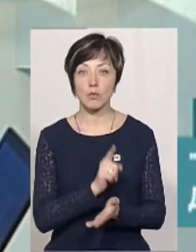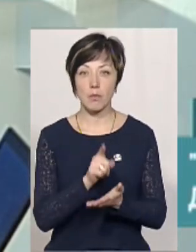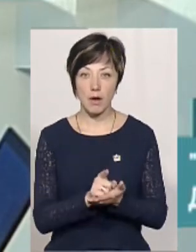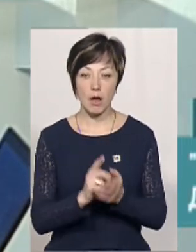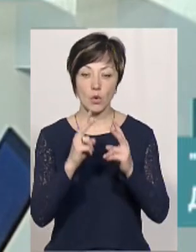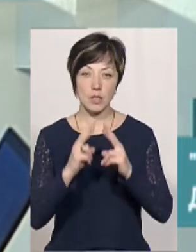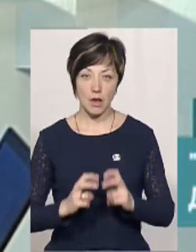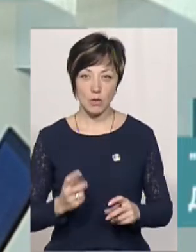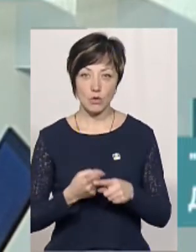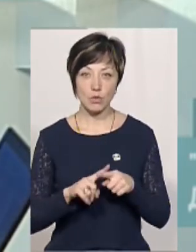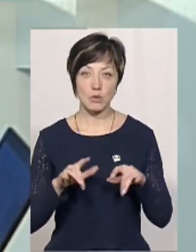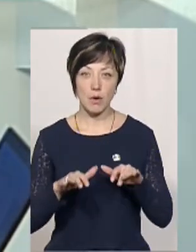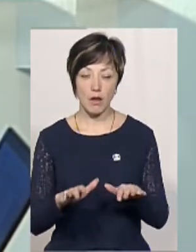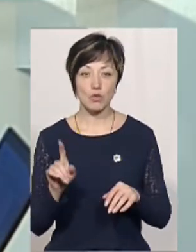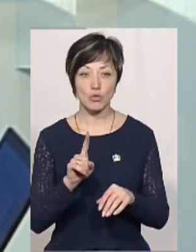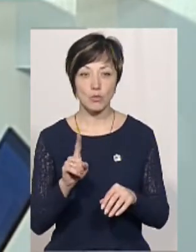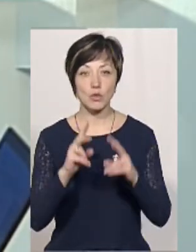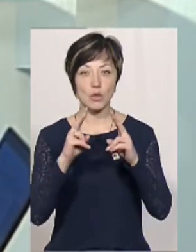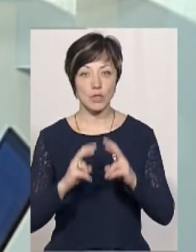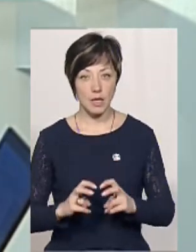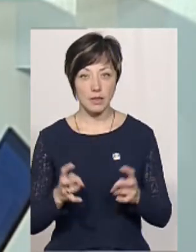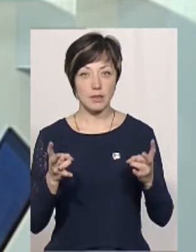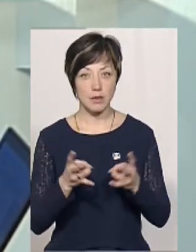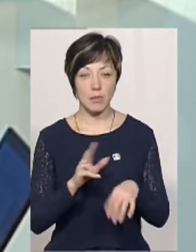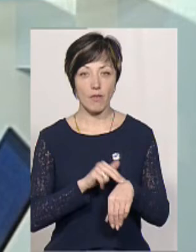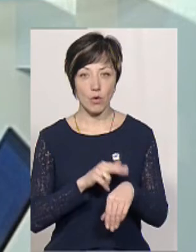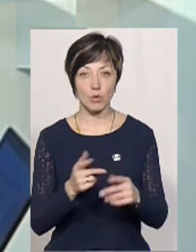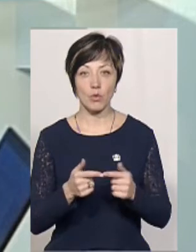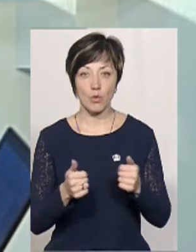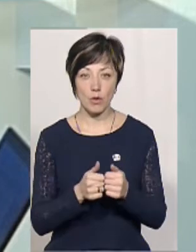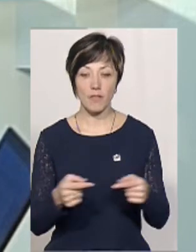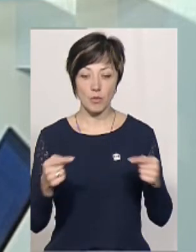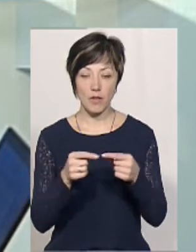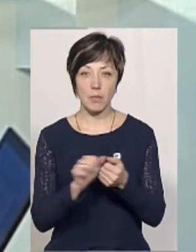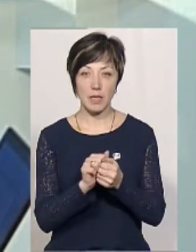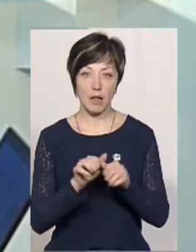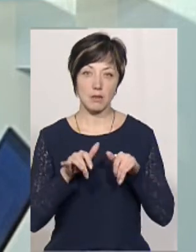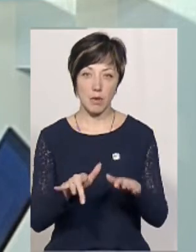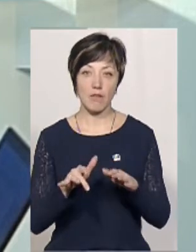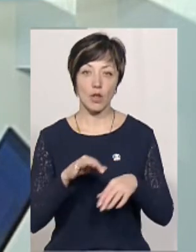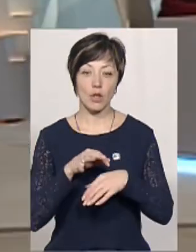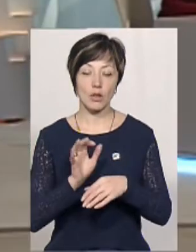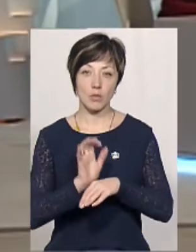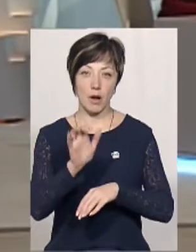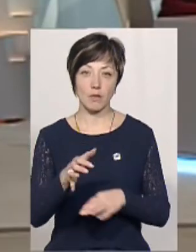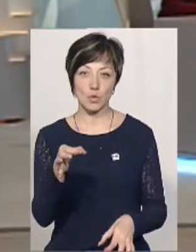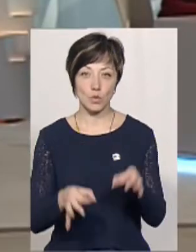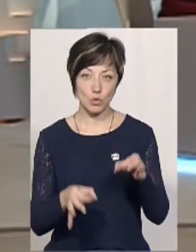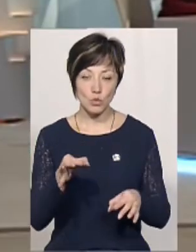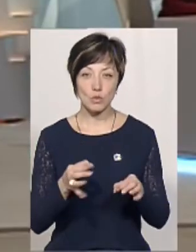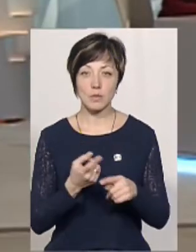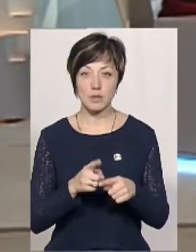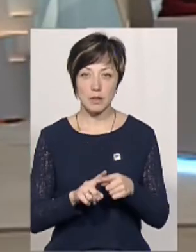має розглянути цю справу, а щоб суд розглянув дану справу, правоохоронні органи мають відповідні матеріали справи довести до суду, і